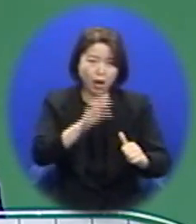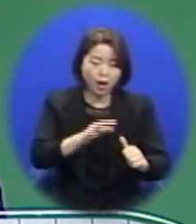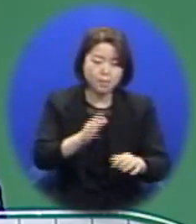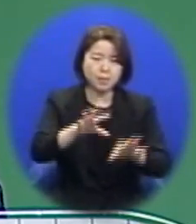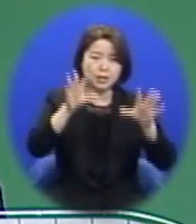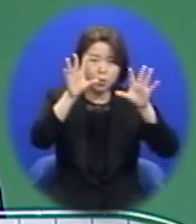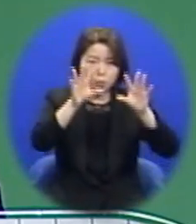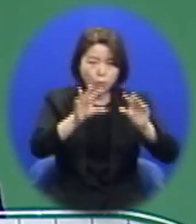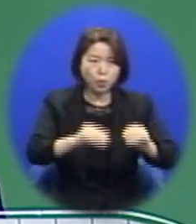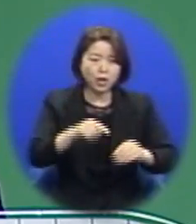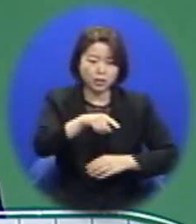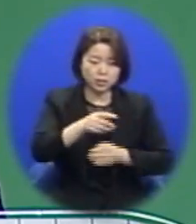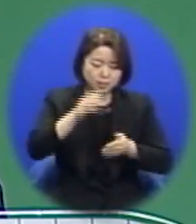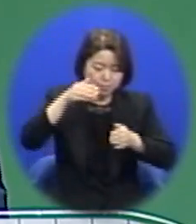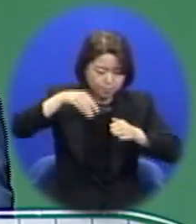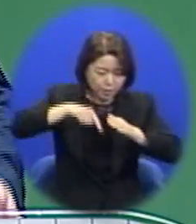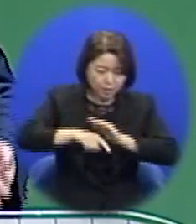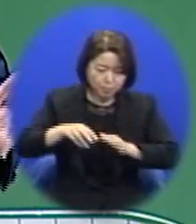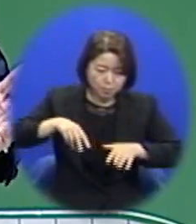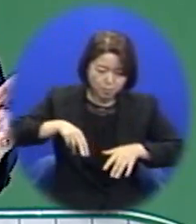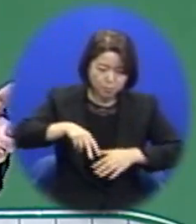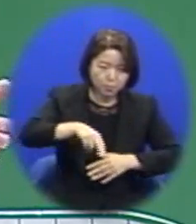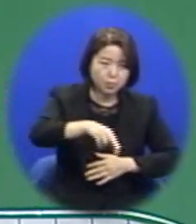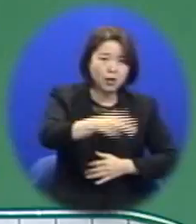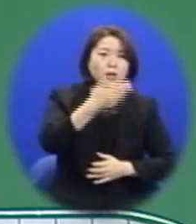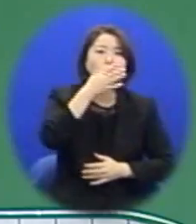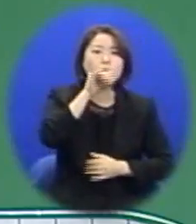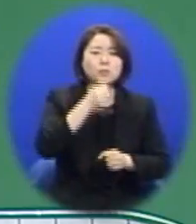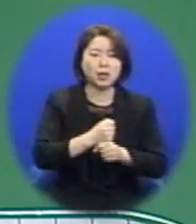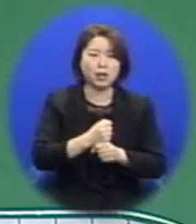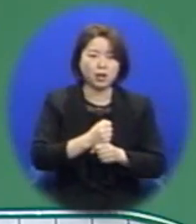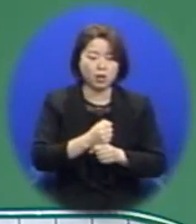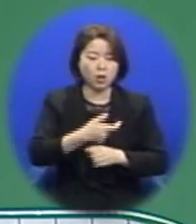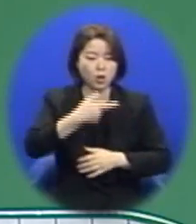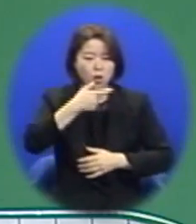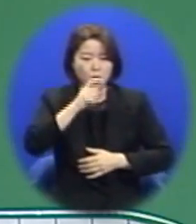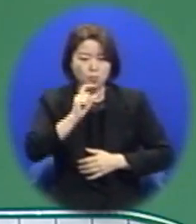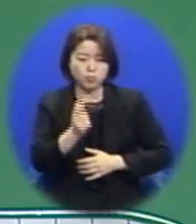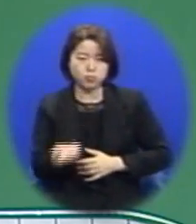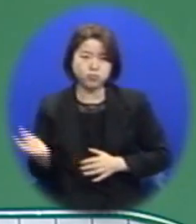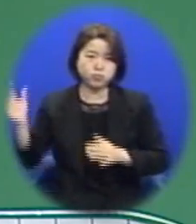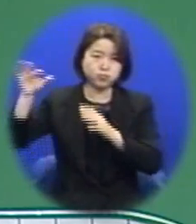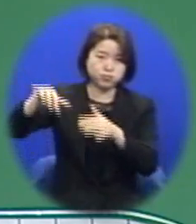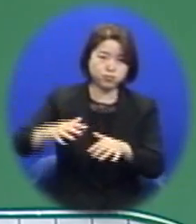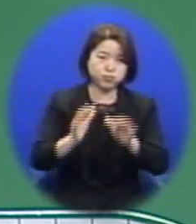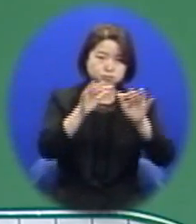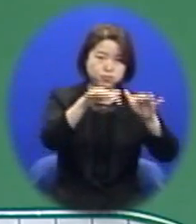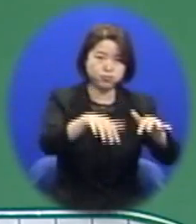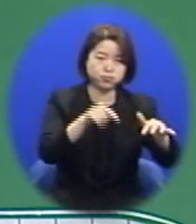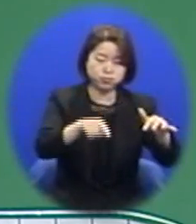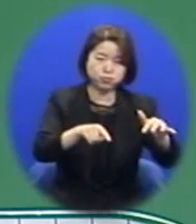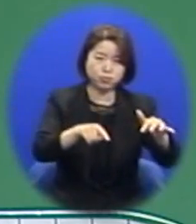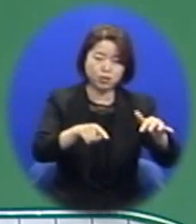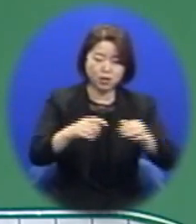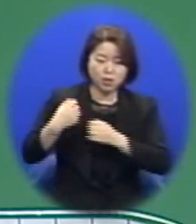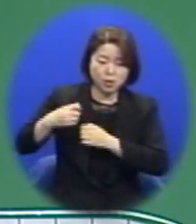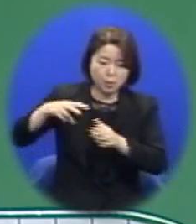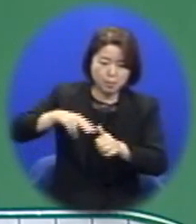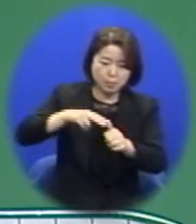광야처럼 지나가게 하셨습니다. 11절에 물이 대적을 덮음으로 그 가운데서 한 사람도 살아남지